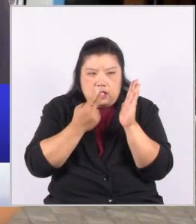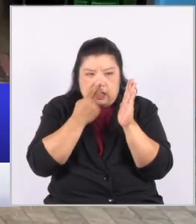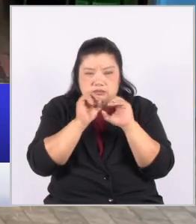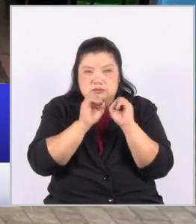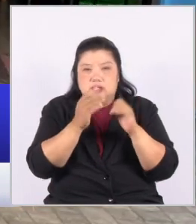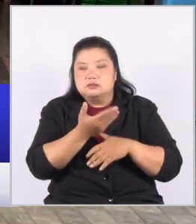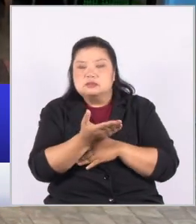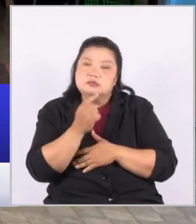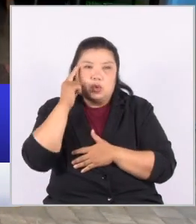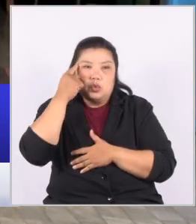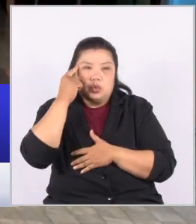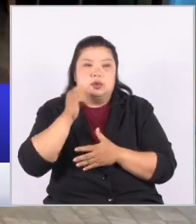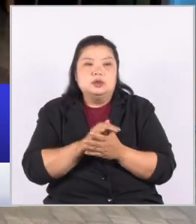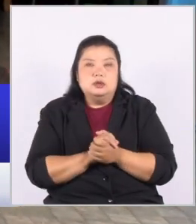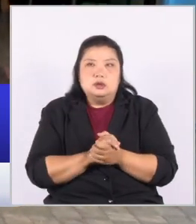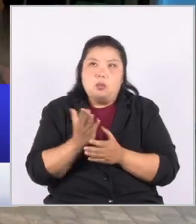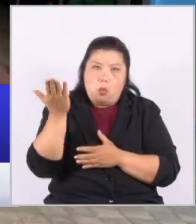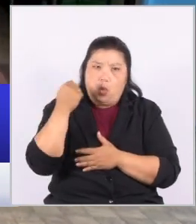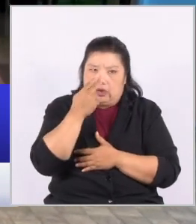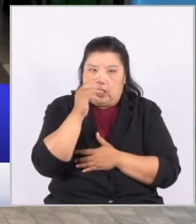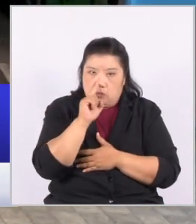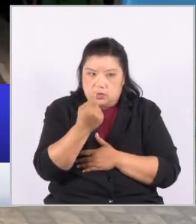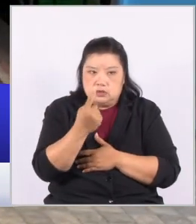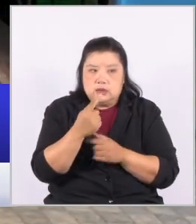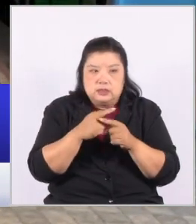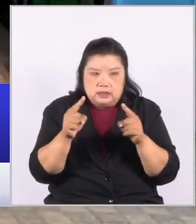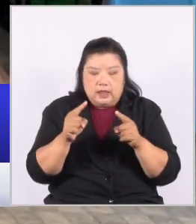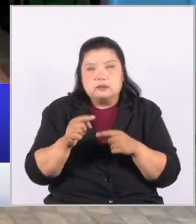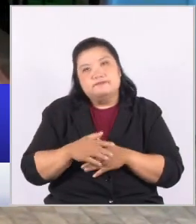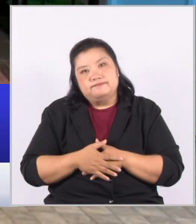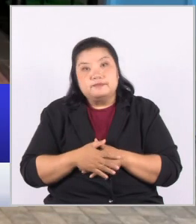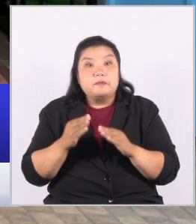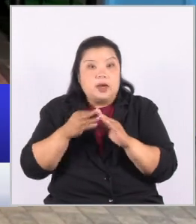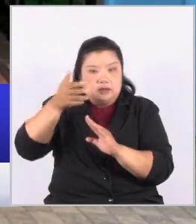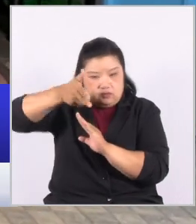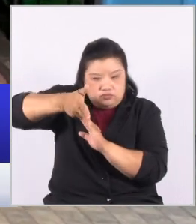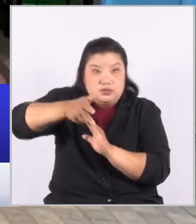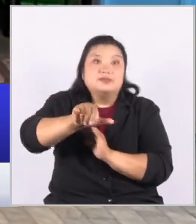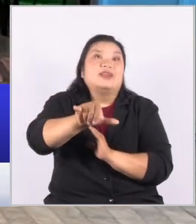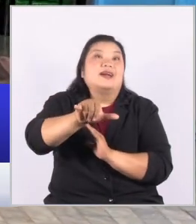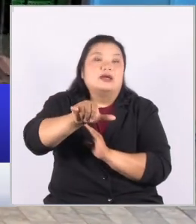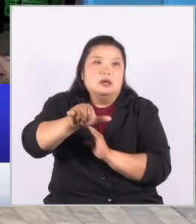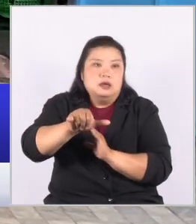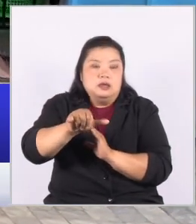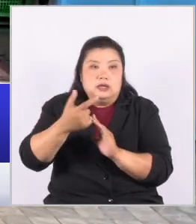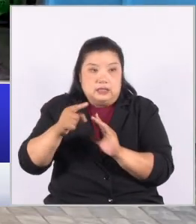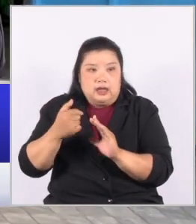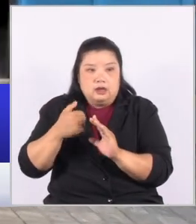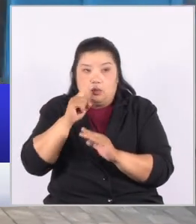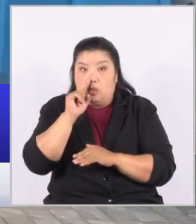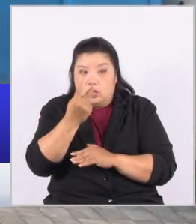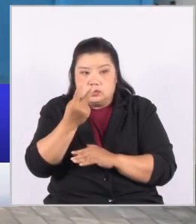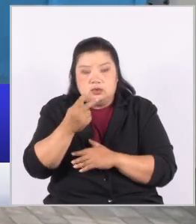เลยค่ะเคยมาอยู่ครั้งนึงอะค่ะก็คือตอนนั้นเรายังไม่มีกล้องก็เลยไม่ได้แจ้งตำรวจมาอยู่ครั้งนึงก็คือมานั่งอยู่ตรงนี้ค่ะพี